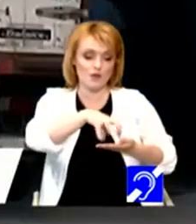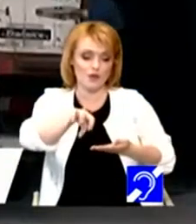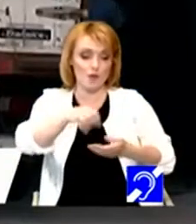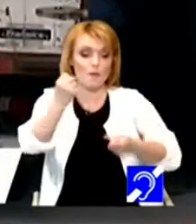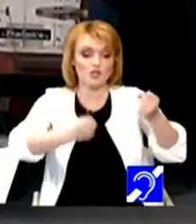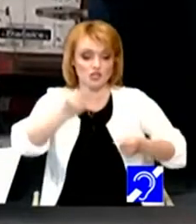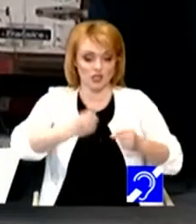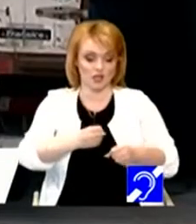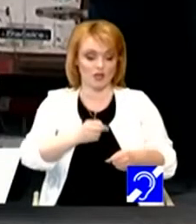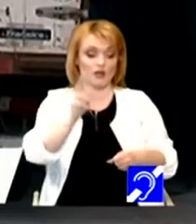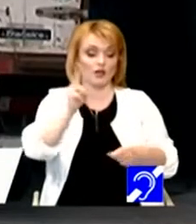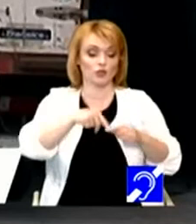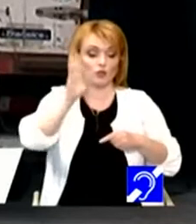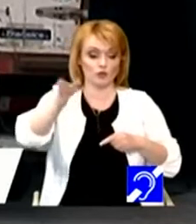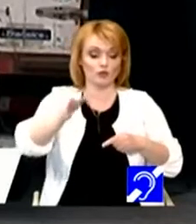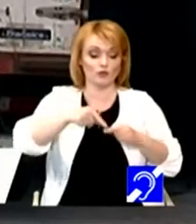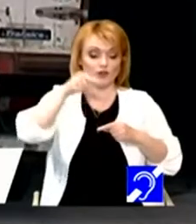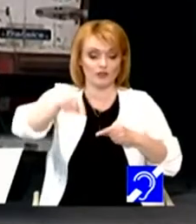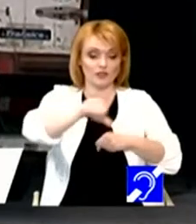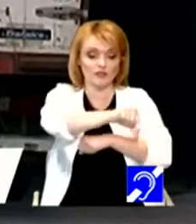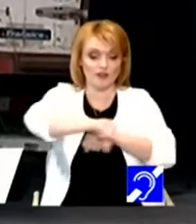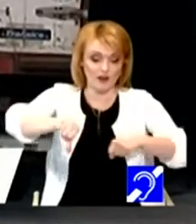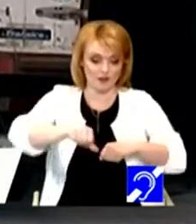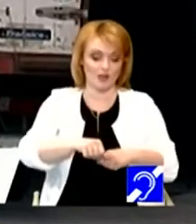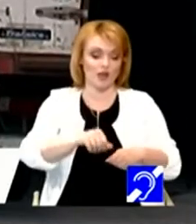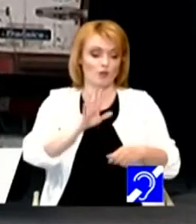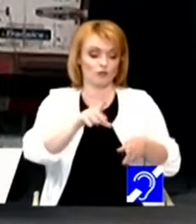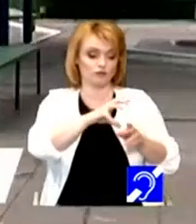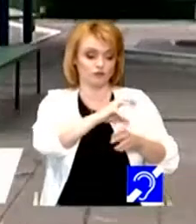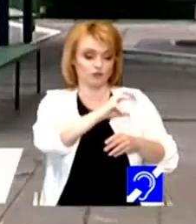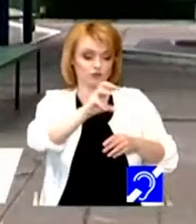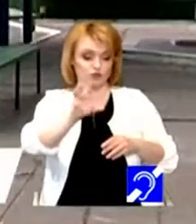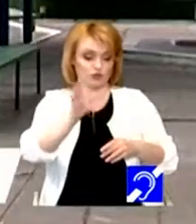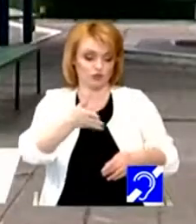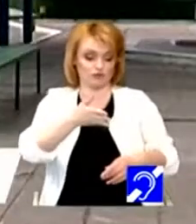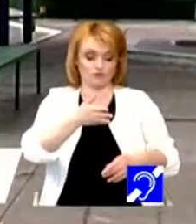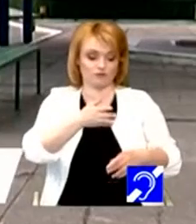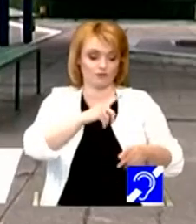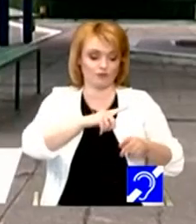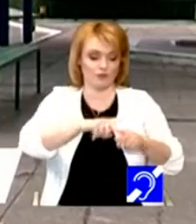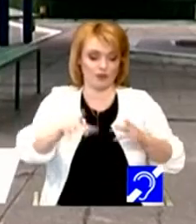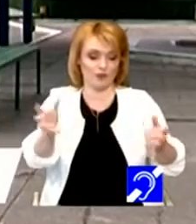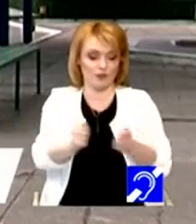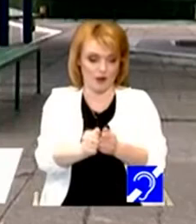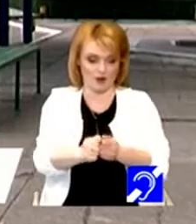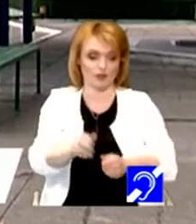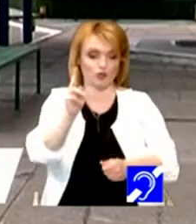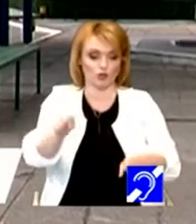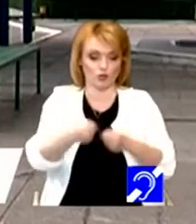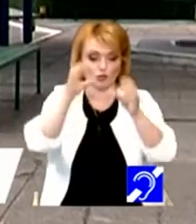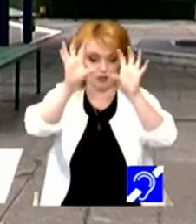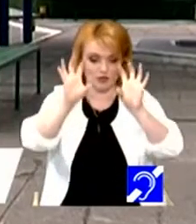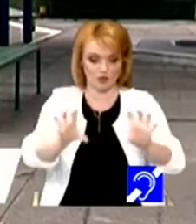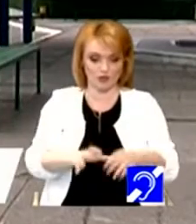traversa frontiera. Iluminarea zonei va fi de asemenea modernizată, la fel și sistemele de apă, gaz sau canalizare.